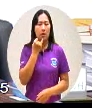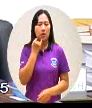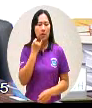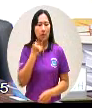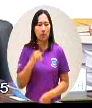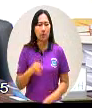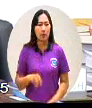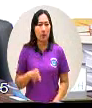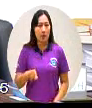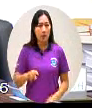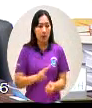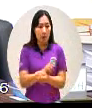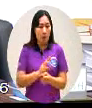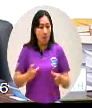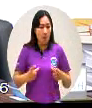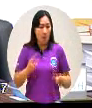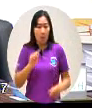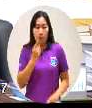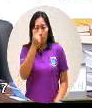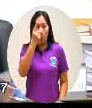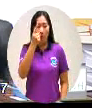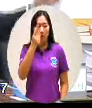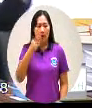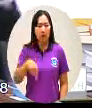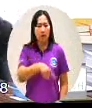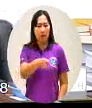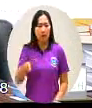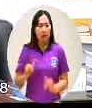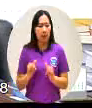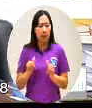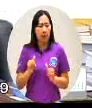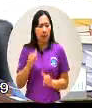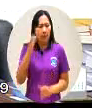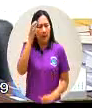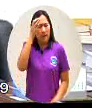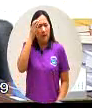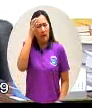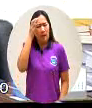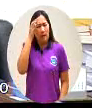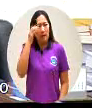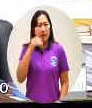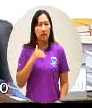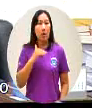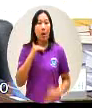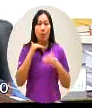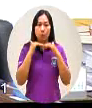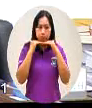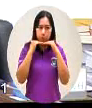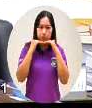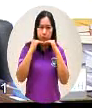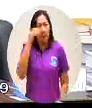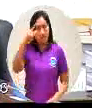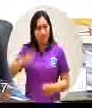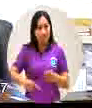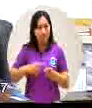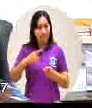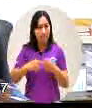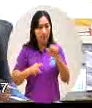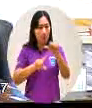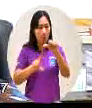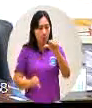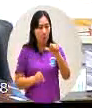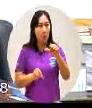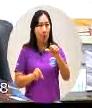啦。我想真侪乡亲拢咧期待啦。哦，这个我那、等一下，有这个时间答复吼，咱的预完